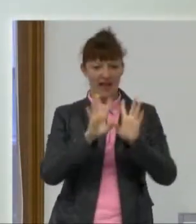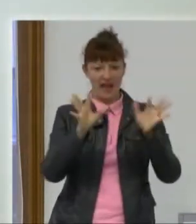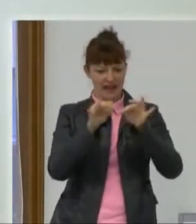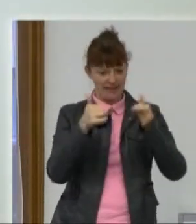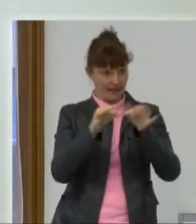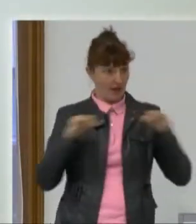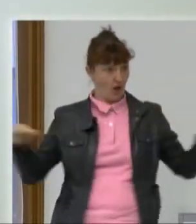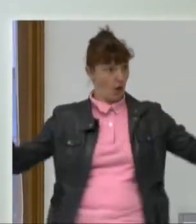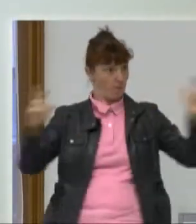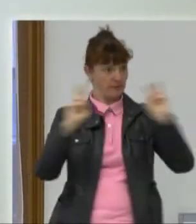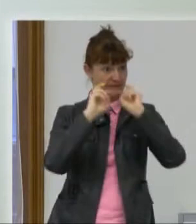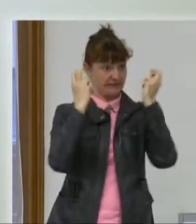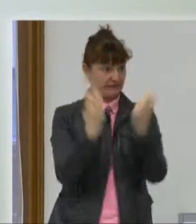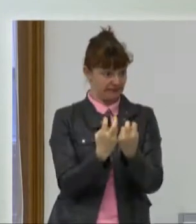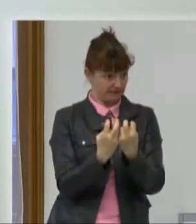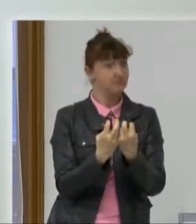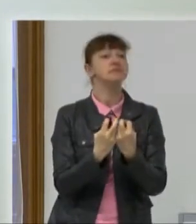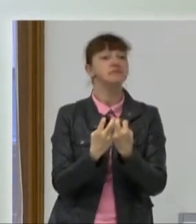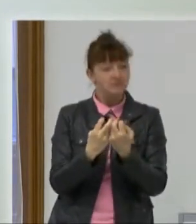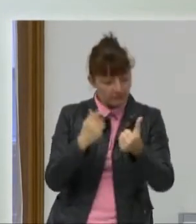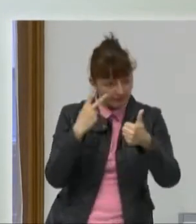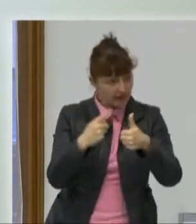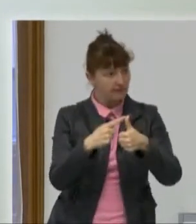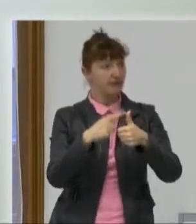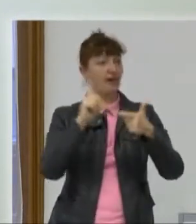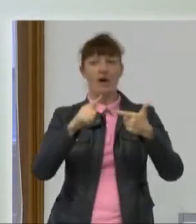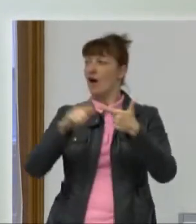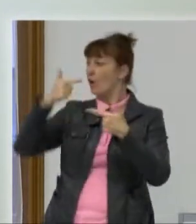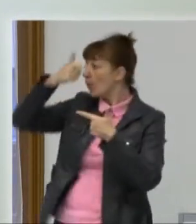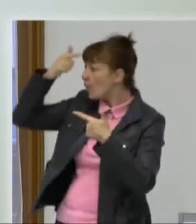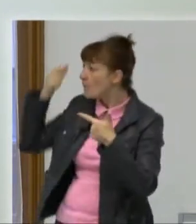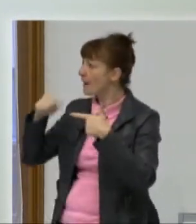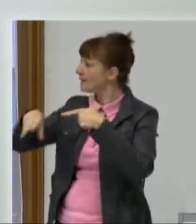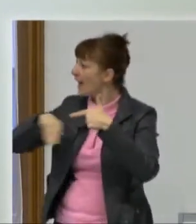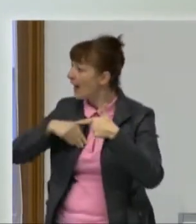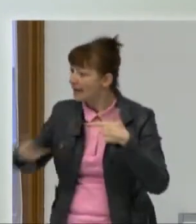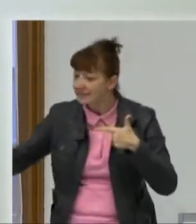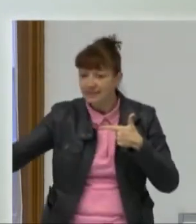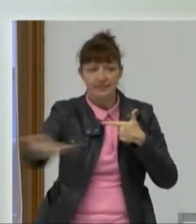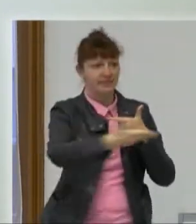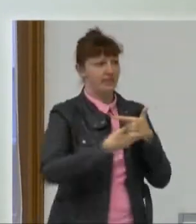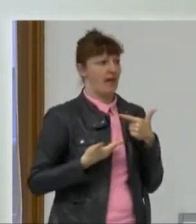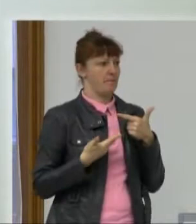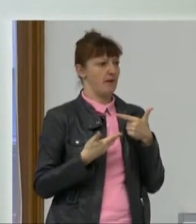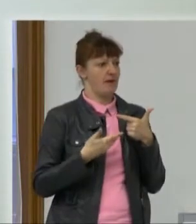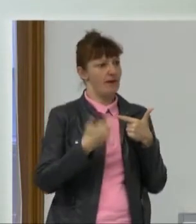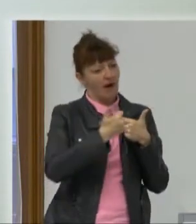sind. Weiters bedingt es eine humane Annahme eines jeden Einzelnen, einer jeder Einzelnen.